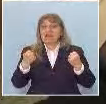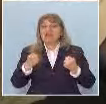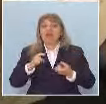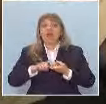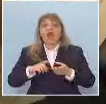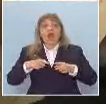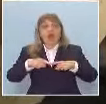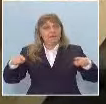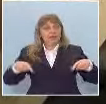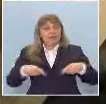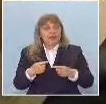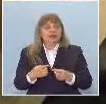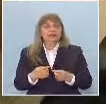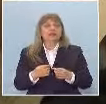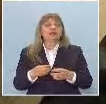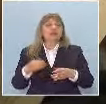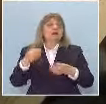оборудван.